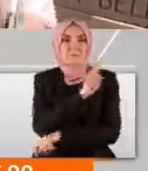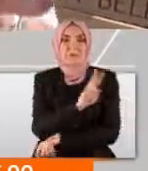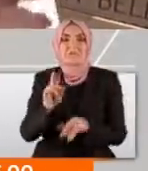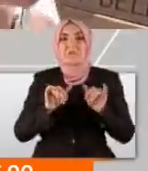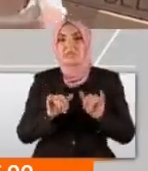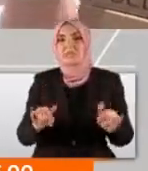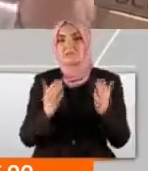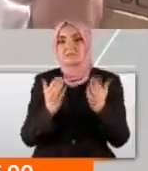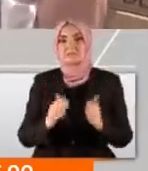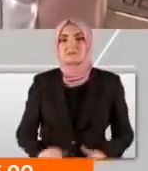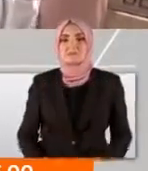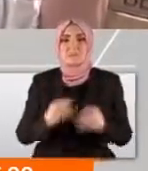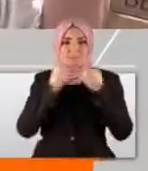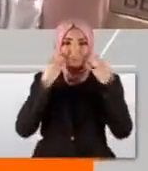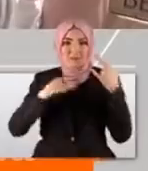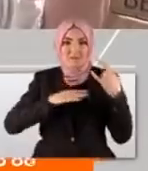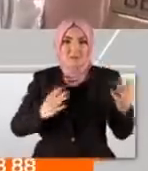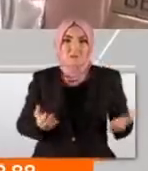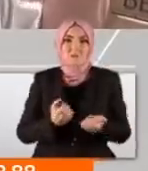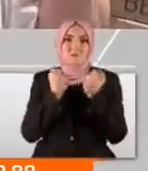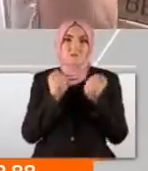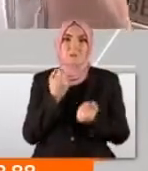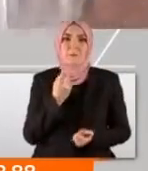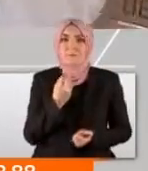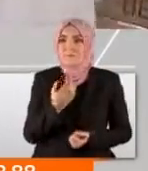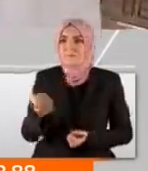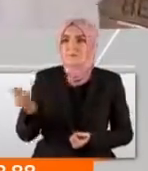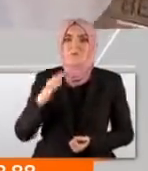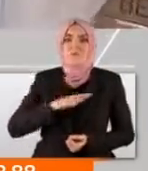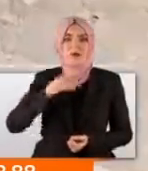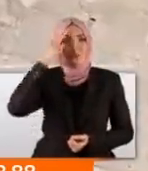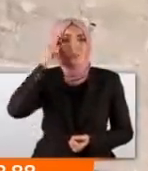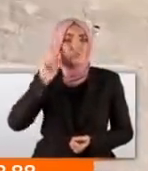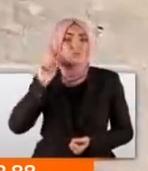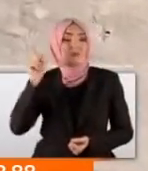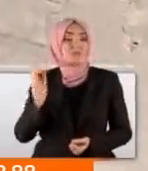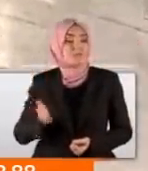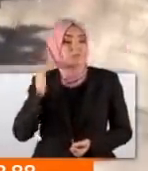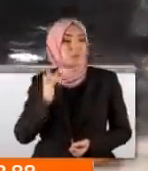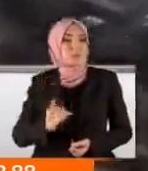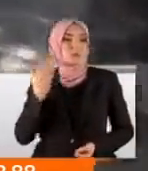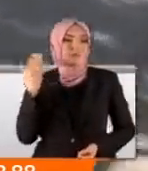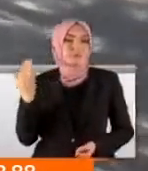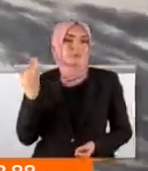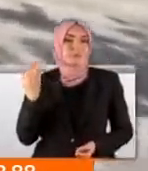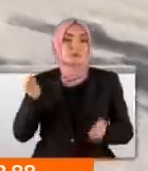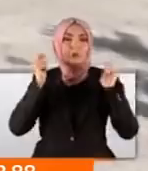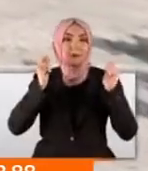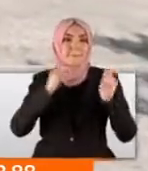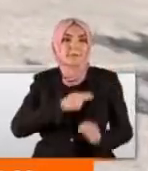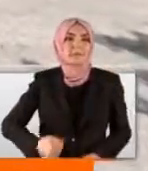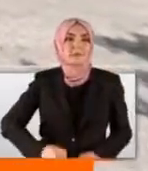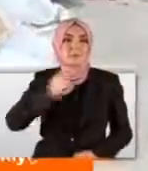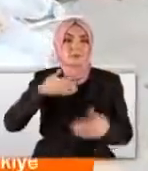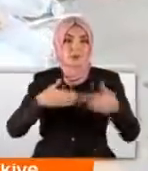ki maskemiz var çünkü mikrop saçıyor. Tunalı daha da kötü. Çankaya Belediye Başkanı akşam saatlerinde